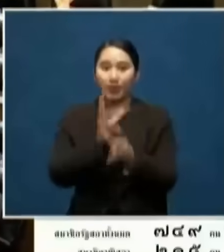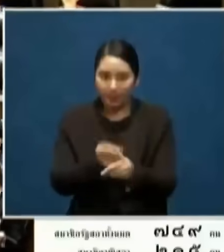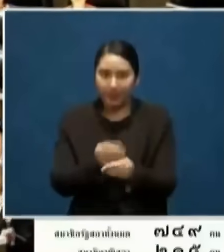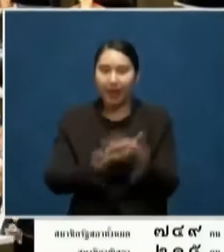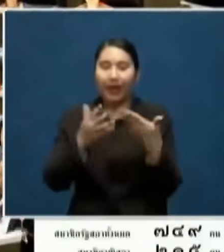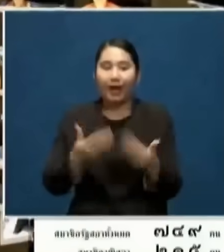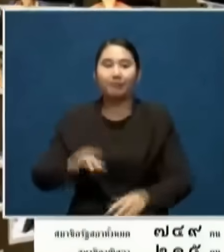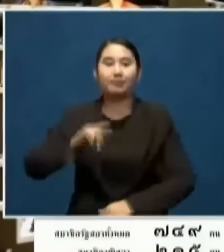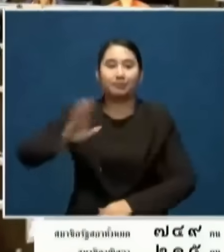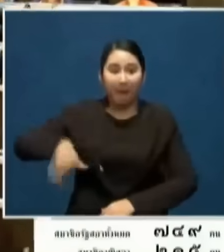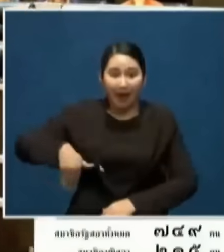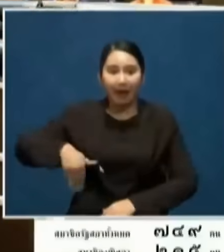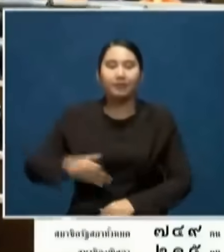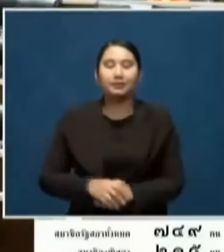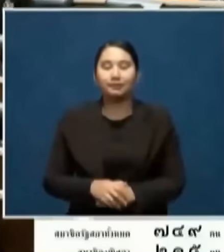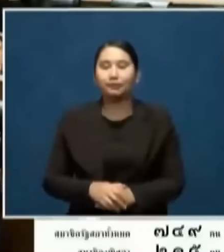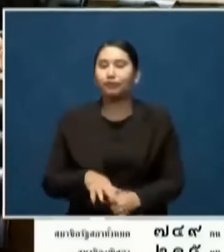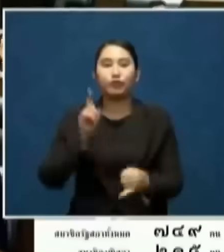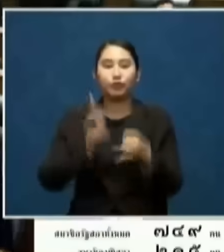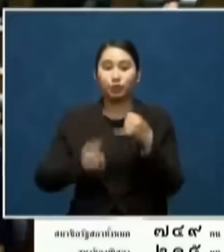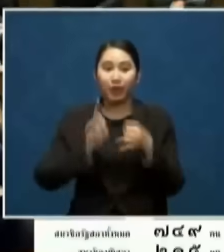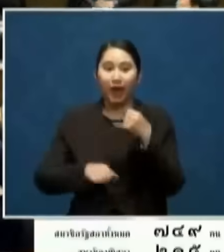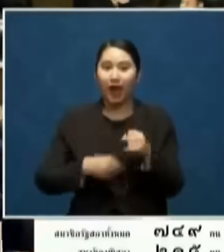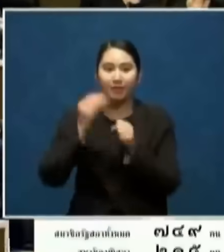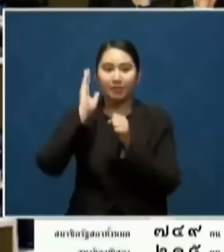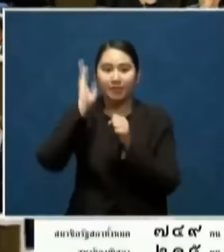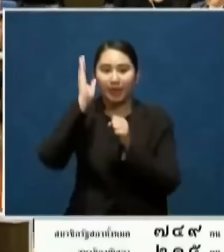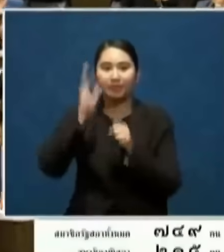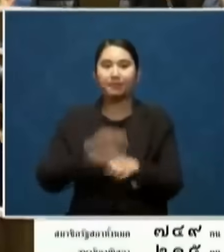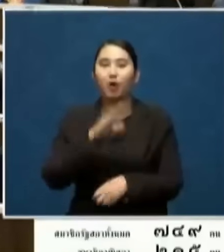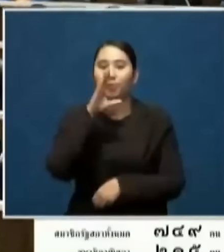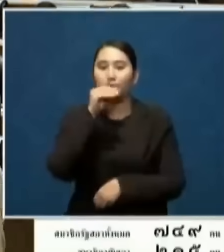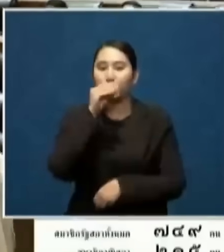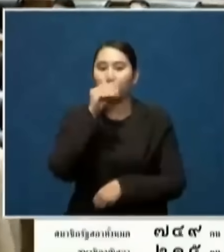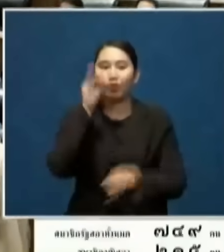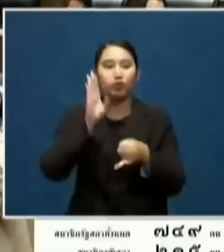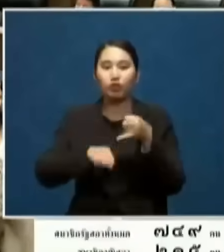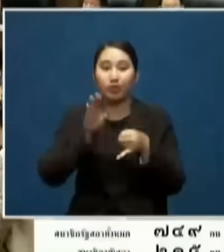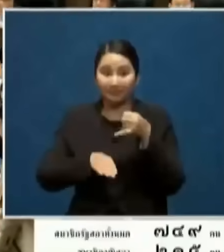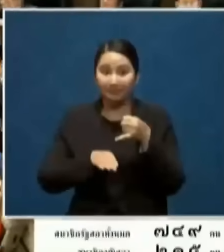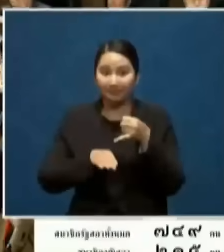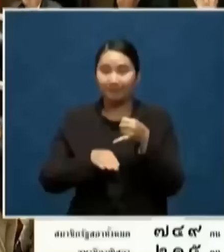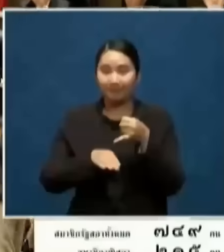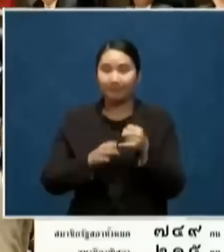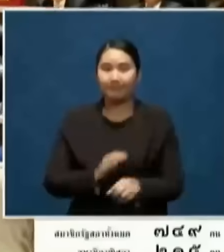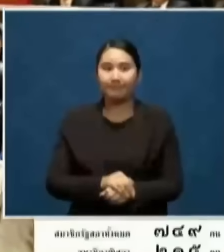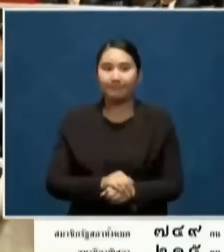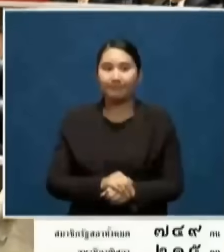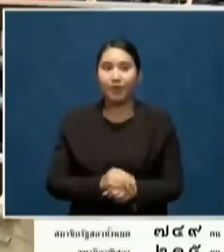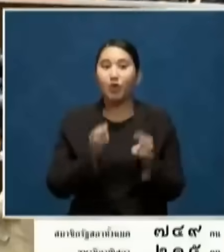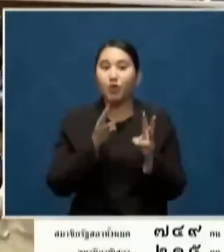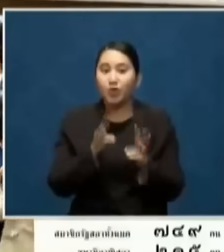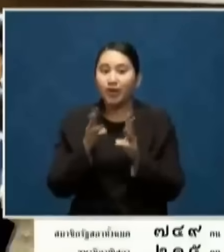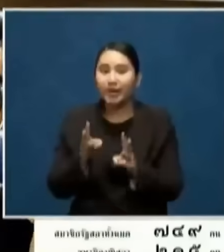กิติศักดิ์รัตนวราหะค่ะก็บอกว่านะคะก็ต้องติดตามกันต่อไปแหละค่ะว่าใครจะได้เป็นนายกรัฐมนตรีนะค